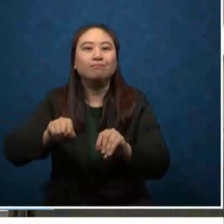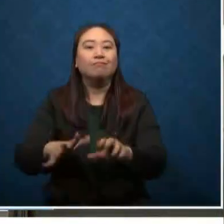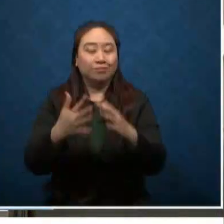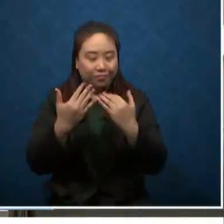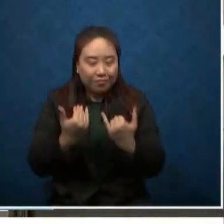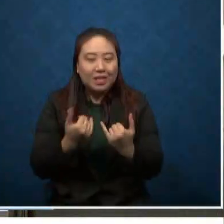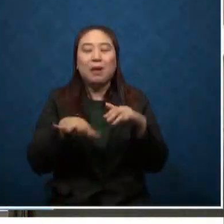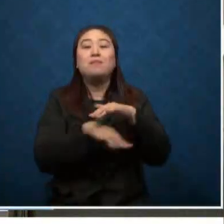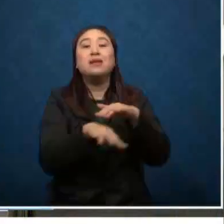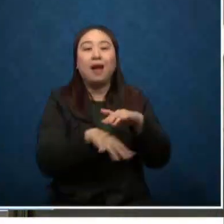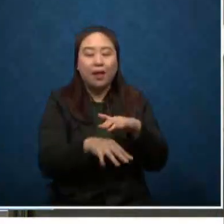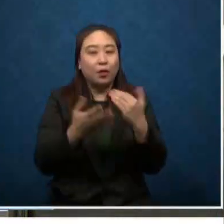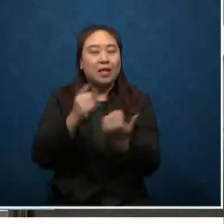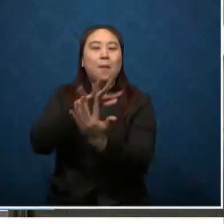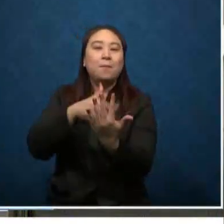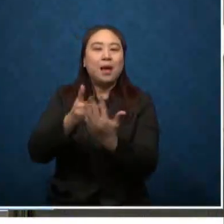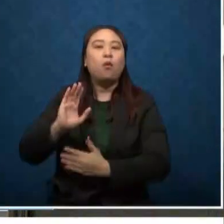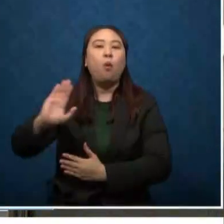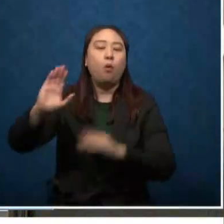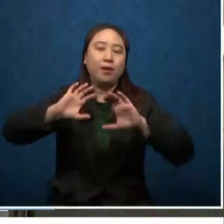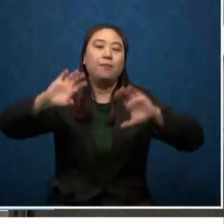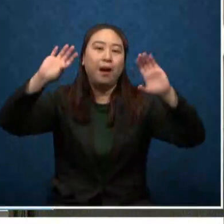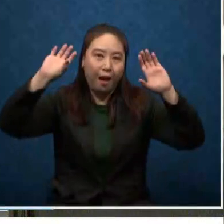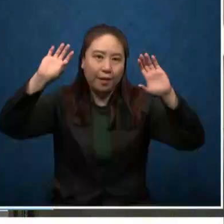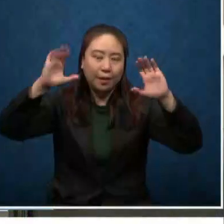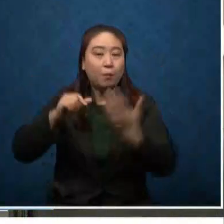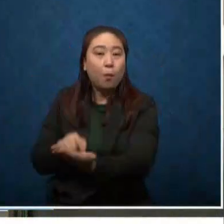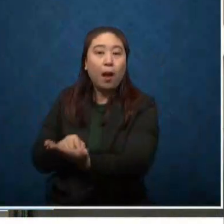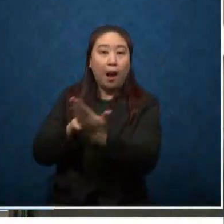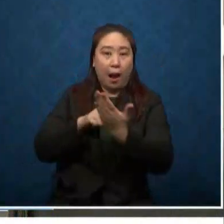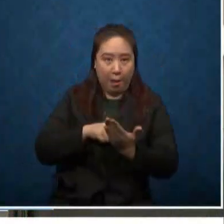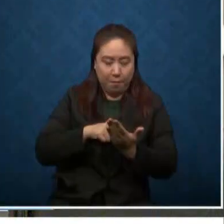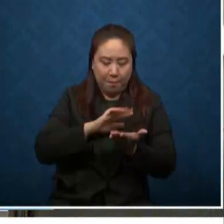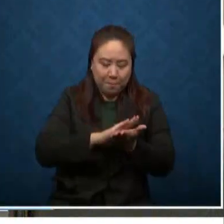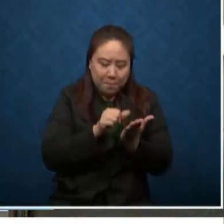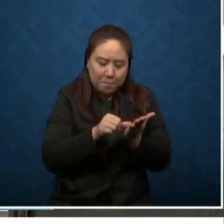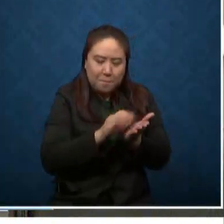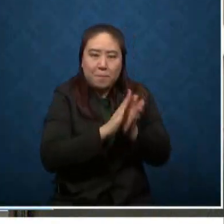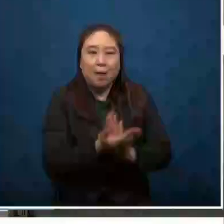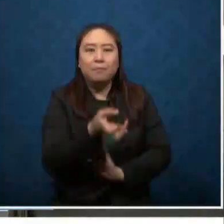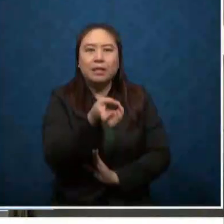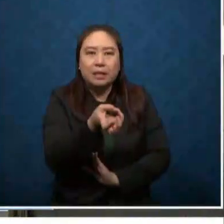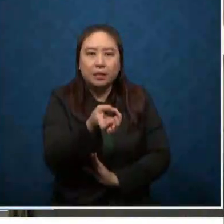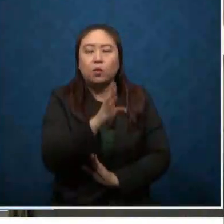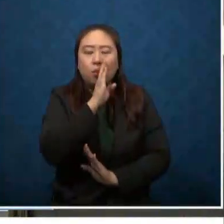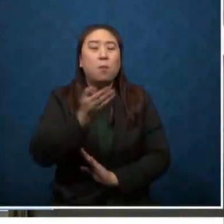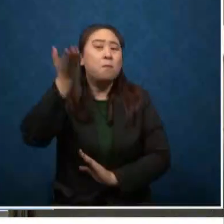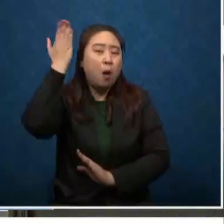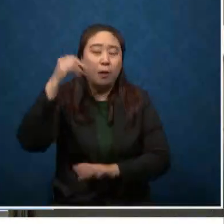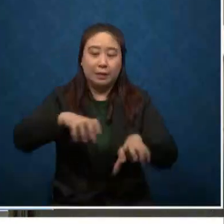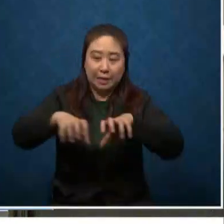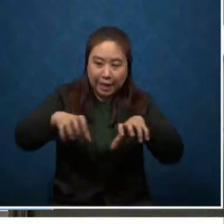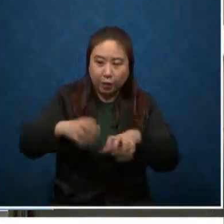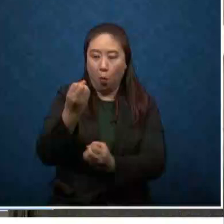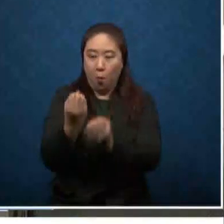ไ้ัฐบาลนะครับผมลับไปก็เห็นว่าเราเปลยนโจทยนิเดียวจากเดิมนั้จากกปาไม้เพื่ใหมีป่าไม้ 40%